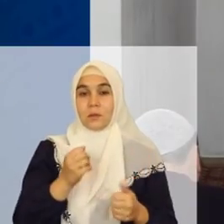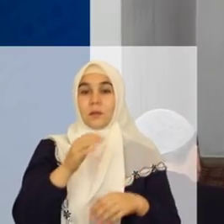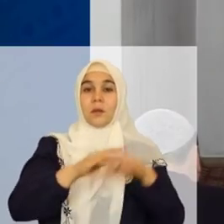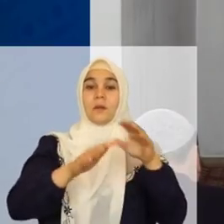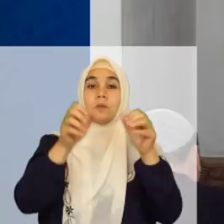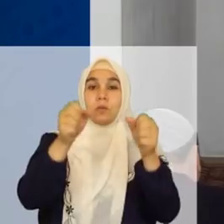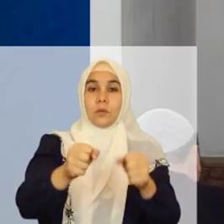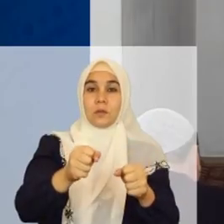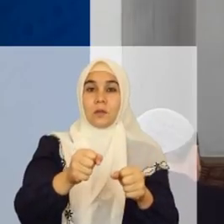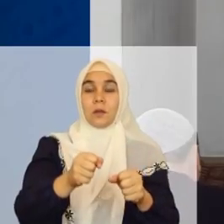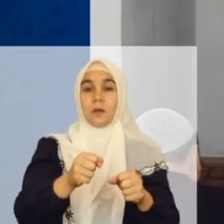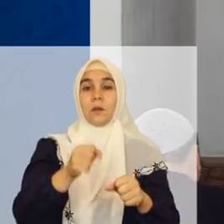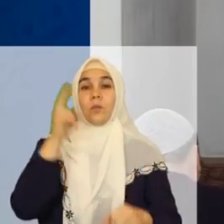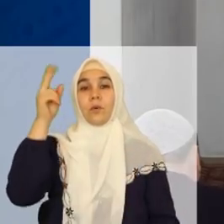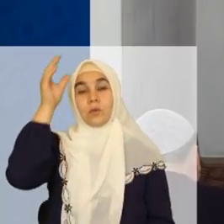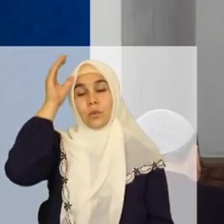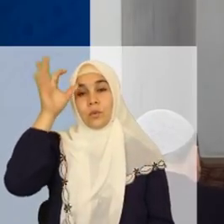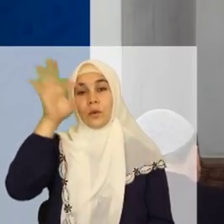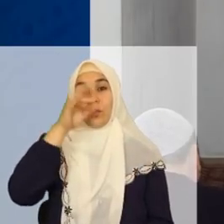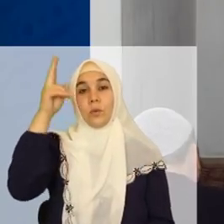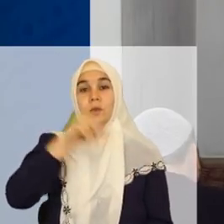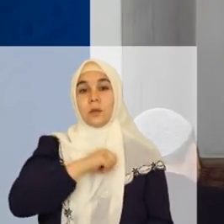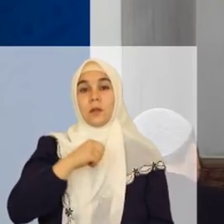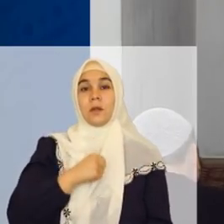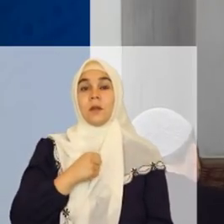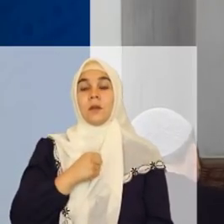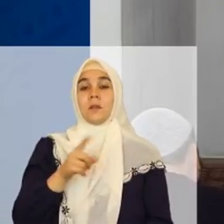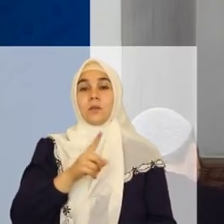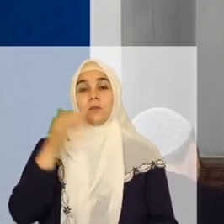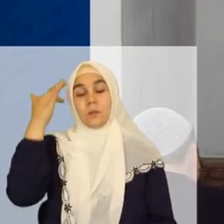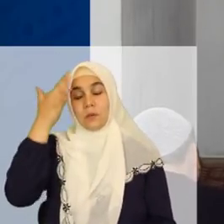istilom qilsa, ulamolarimiz aytadiki, Allohga bay'at